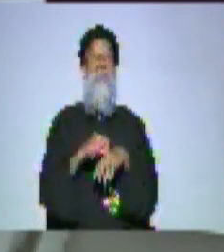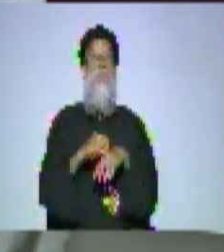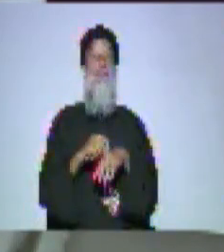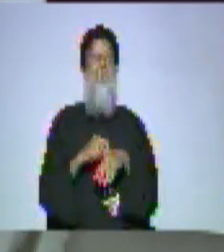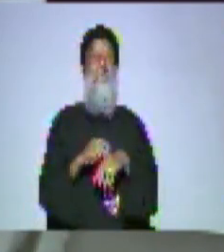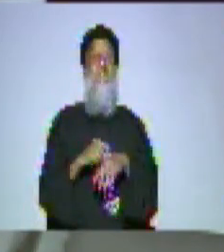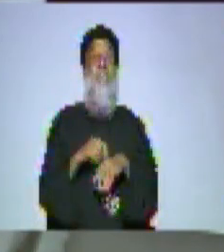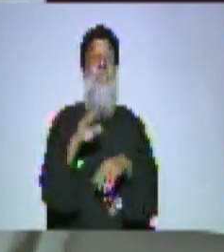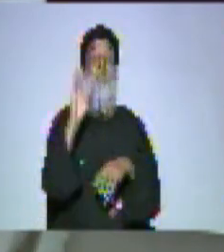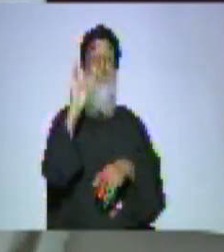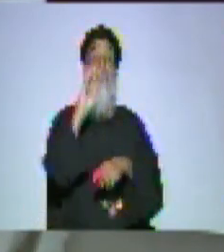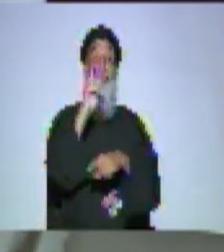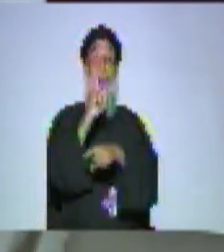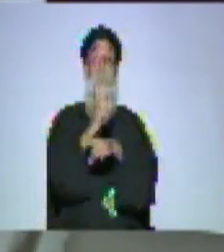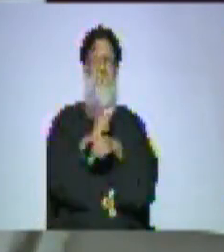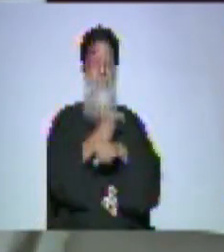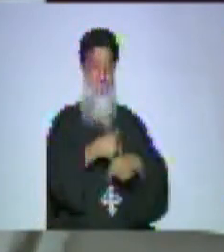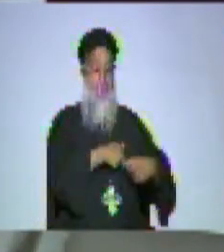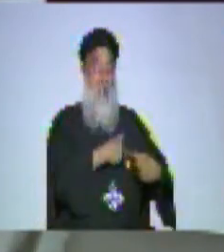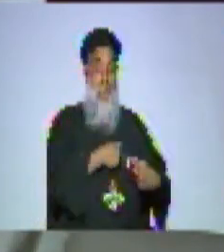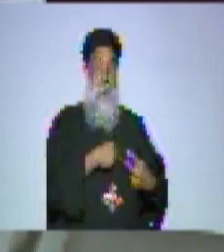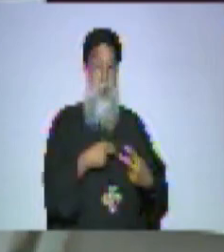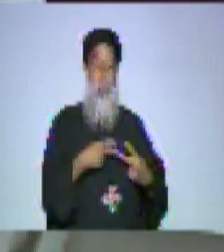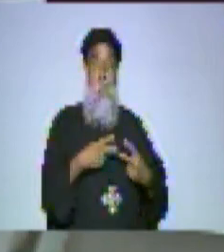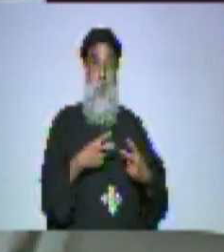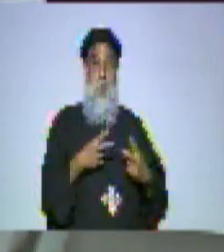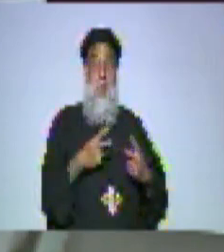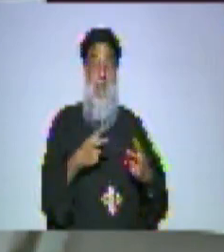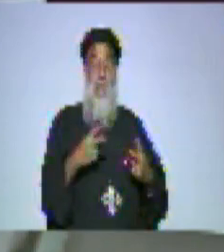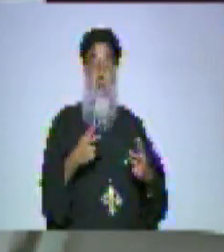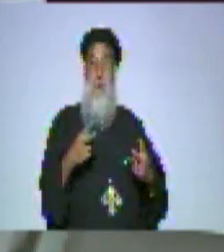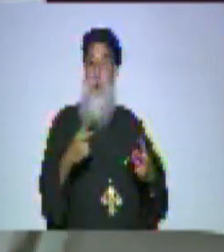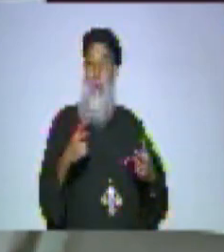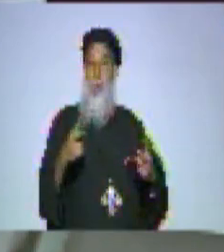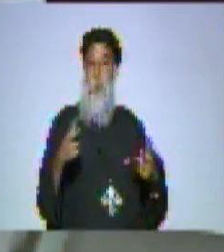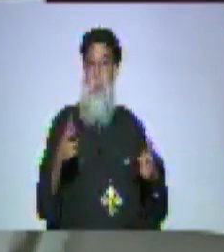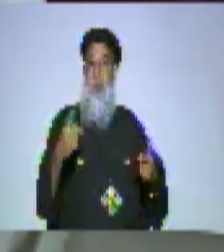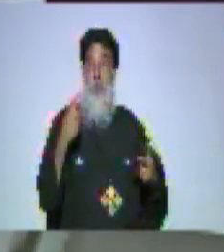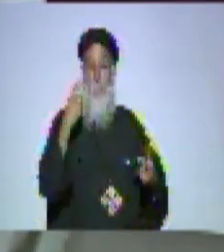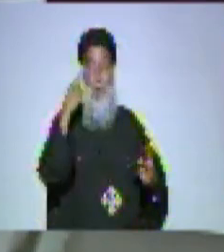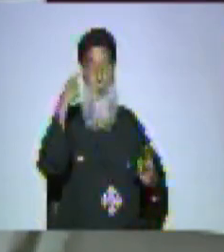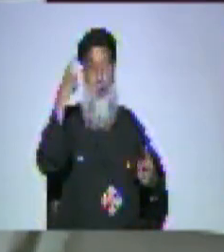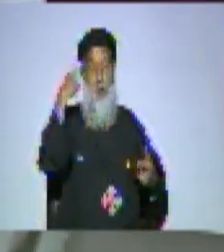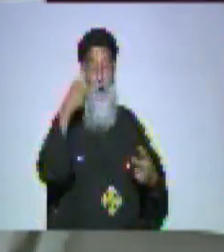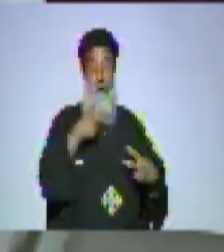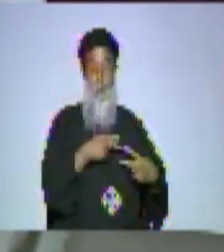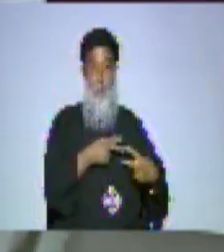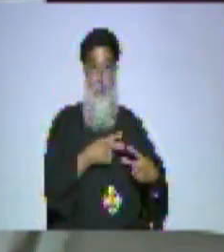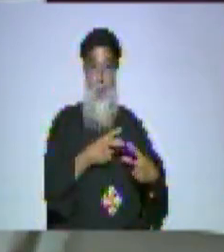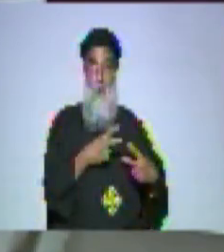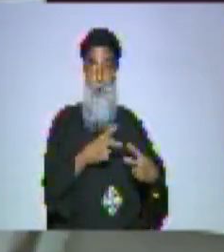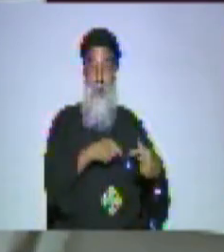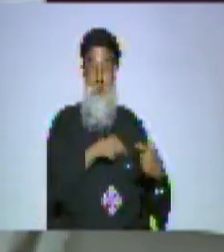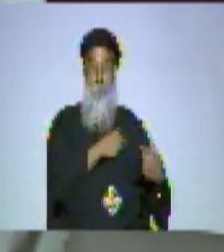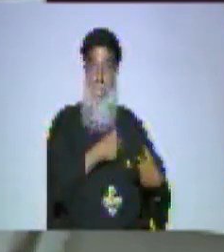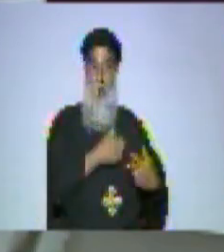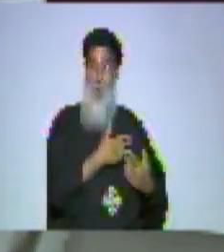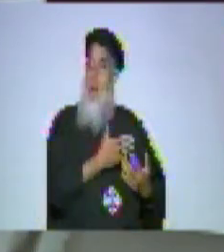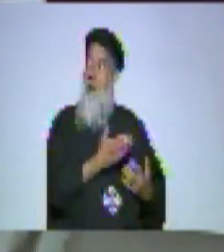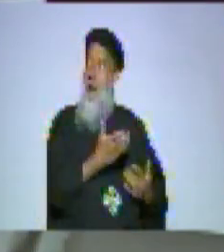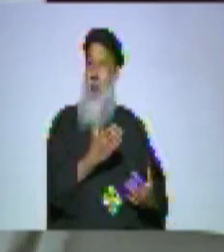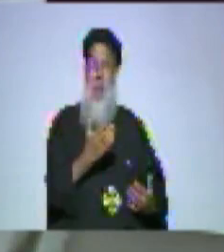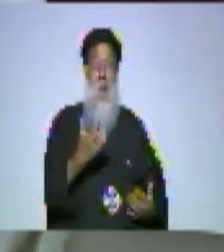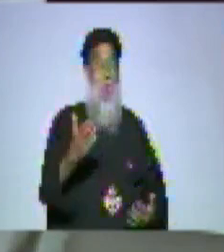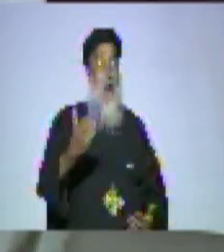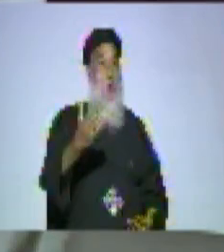انه يتعلم الاتساع اتساء الرؤيه تساع الفكر تساعي القلب